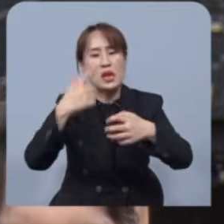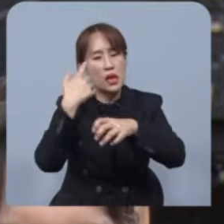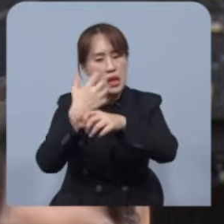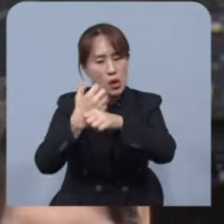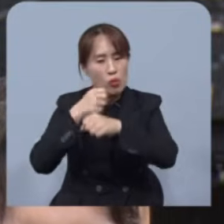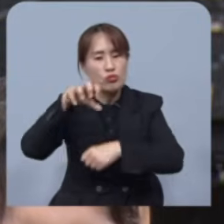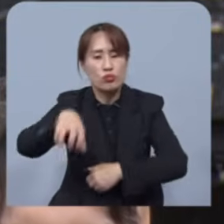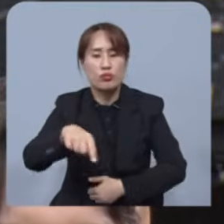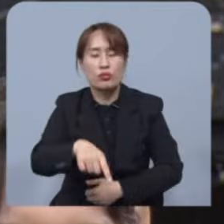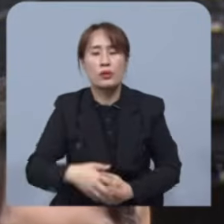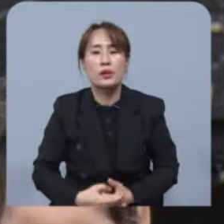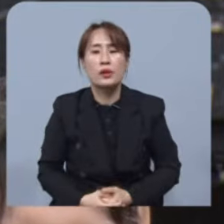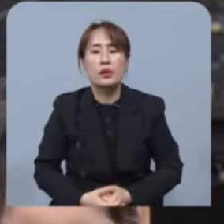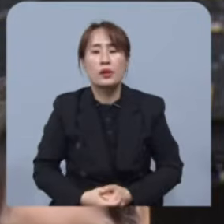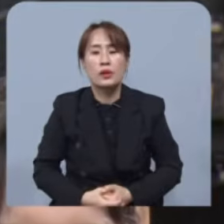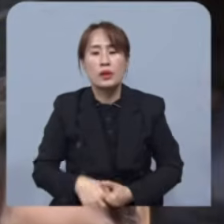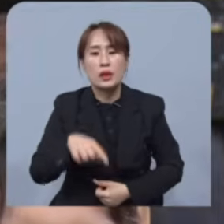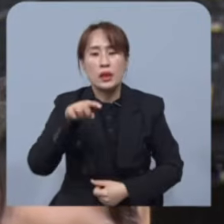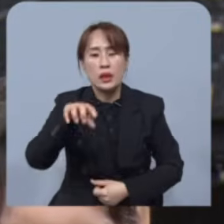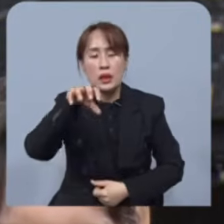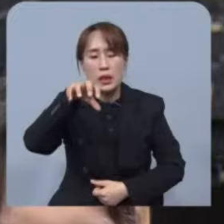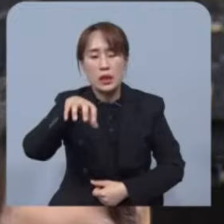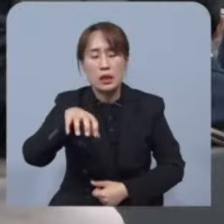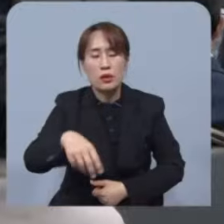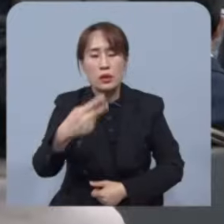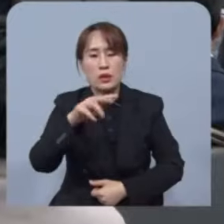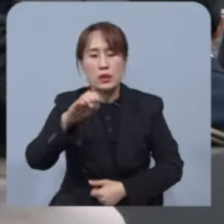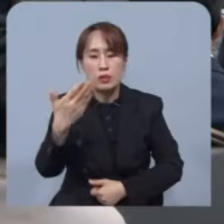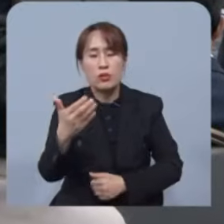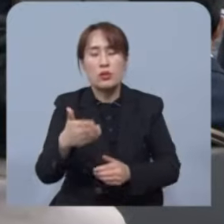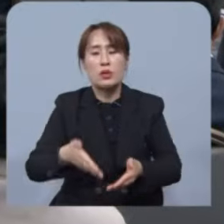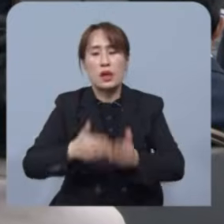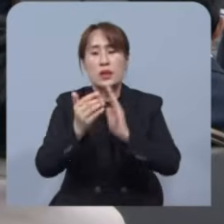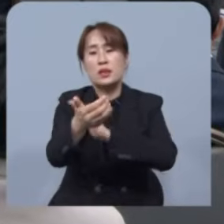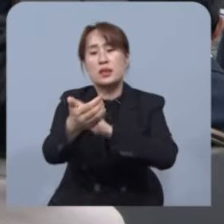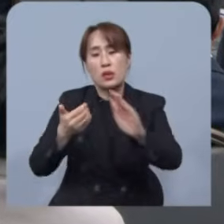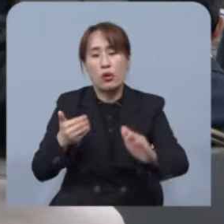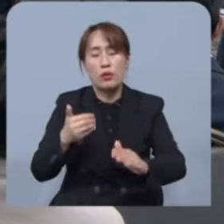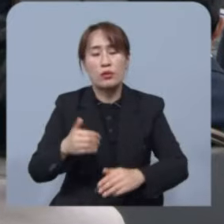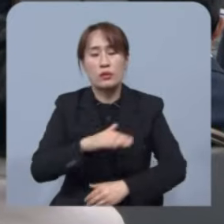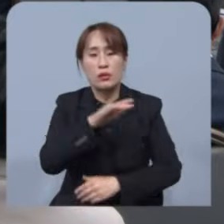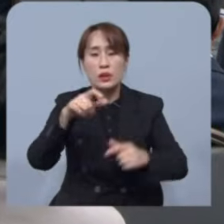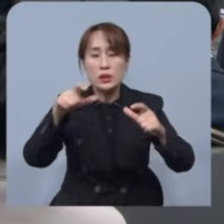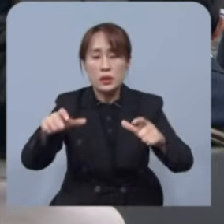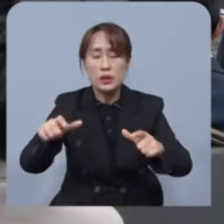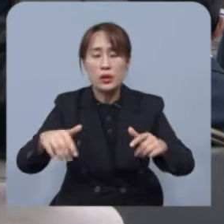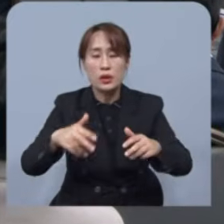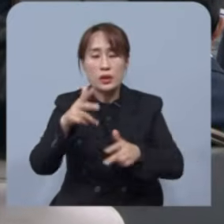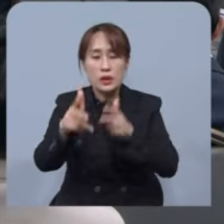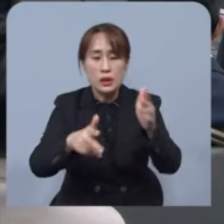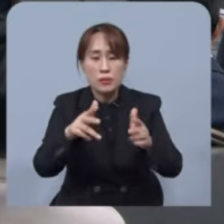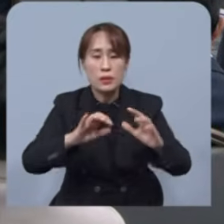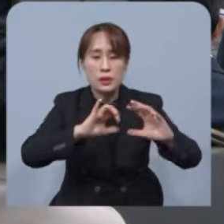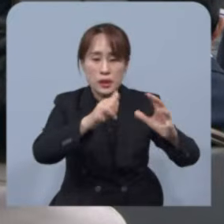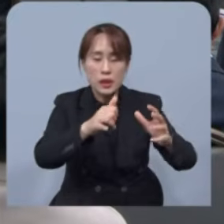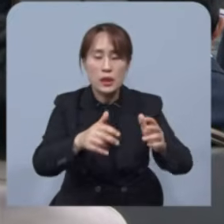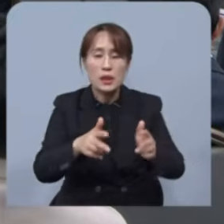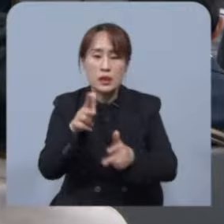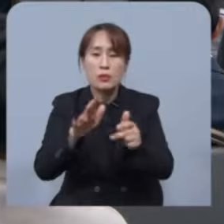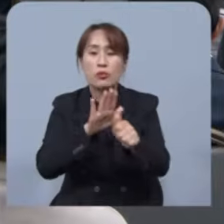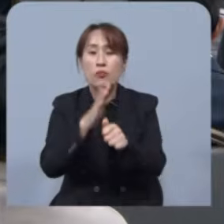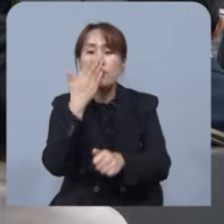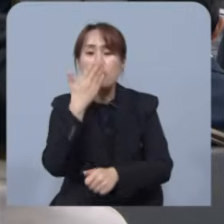국가 인프라 자원입니다. 요거를 저희가 29년 생기기 전에 저희 그 지역 첨단 전략 산업들 세계 산업에 도움될 수